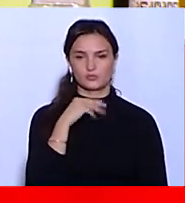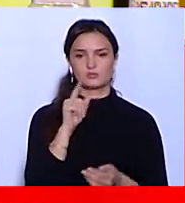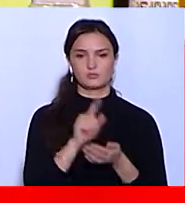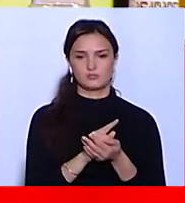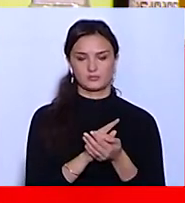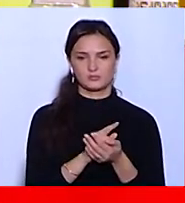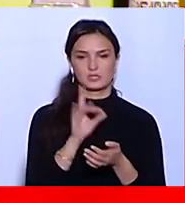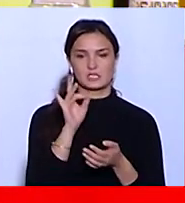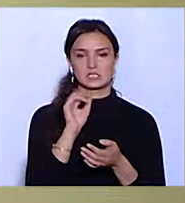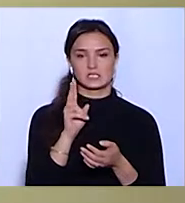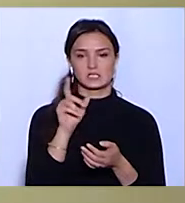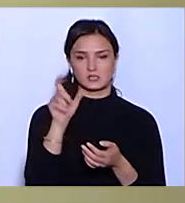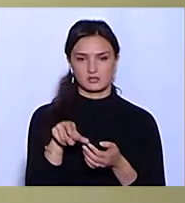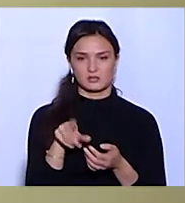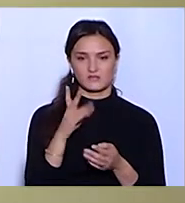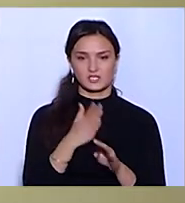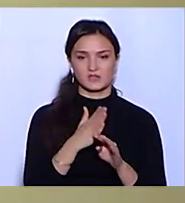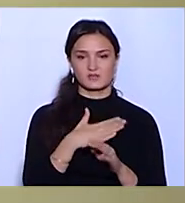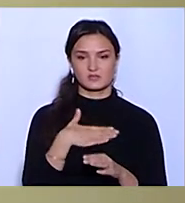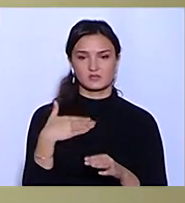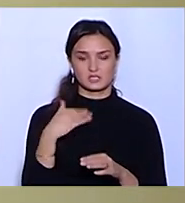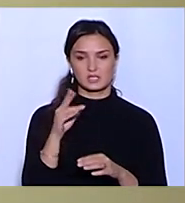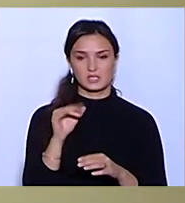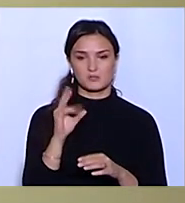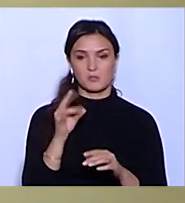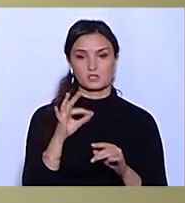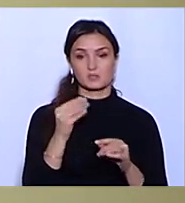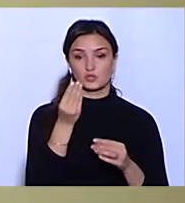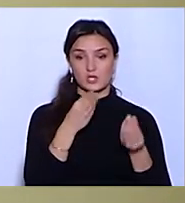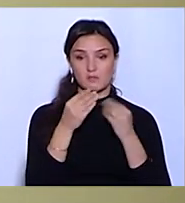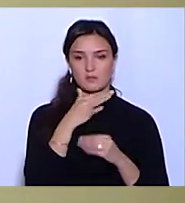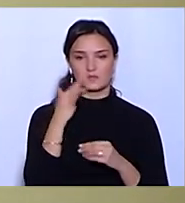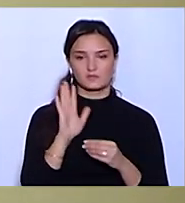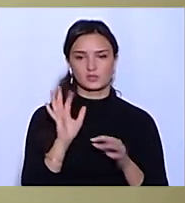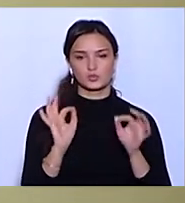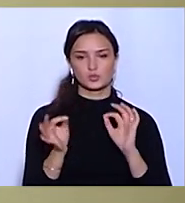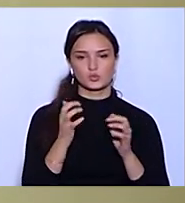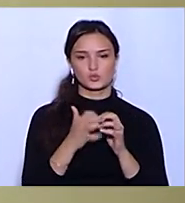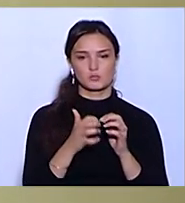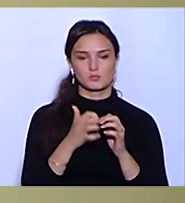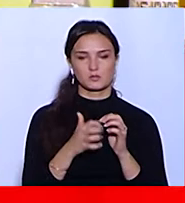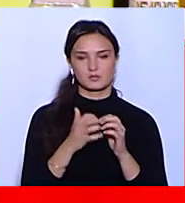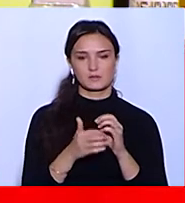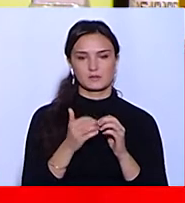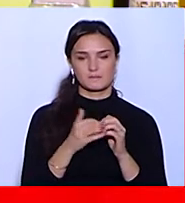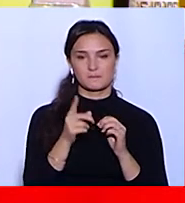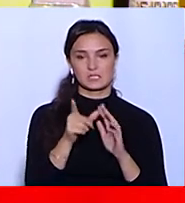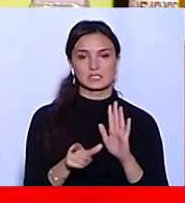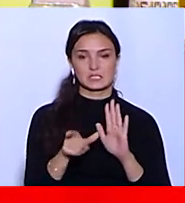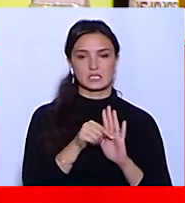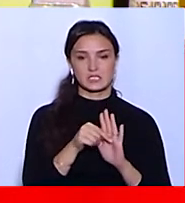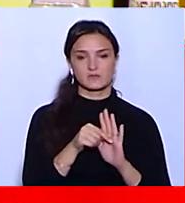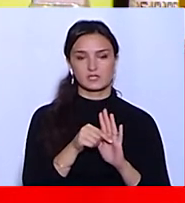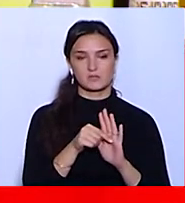მით უფრო რისკის მქონე ქალბატონმა, მაგრამ აქ ლაპარაკია ზომიერებაზე და მაგალითად მისი დაწყვილების